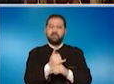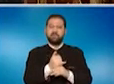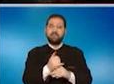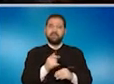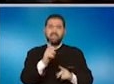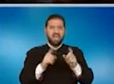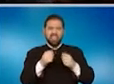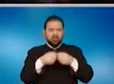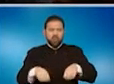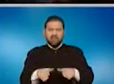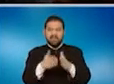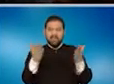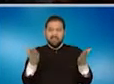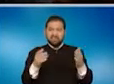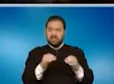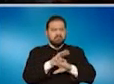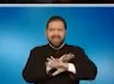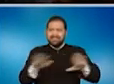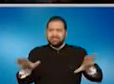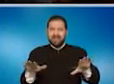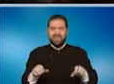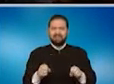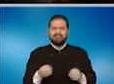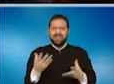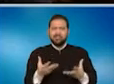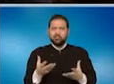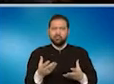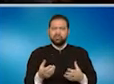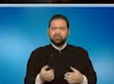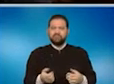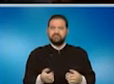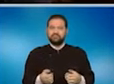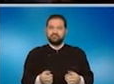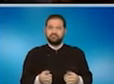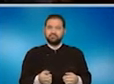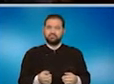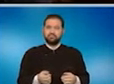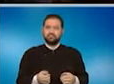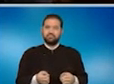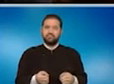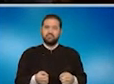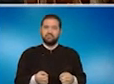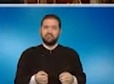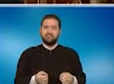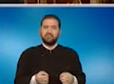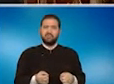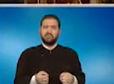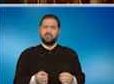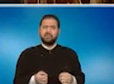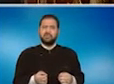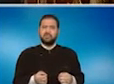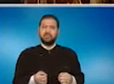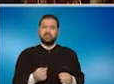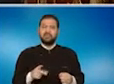dispărea, ea ar putea fi scrisă oricând de către oamenii sfinți, prin Duhul Sfânt pe care l-au ei.